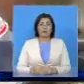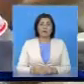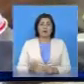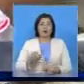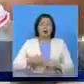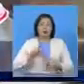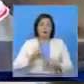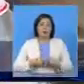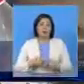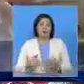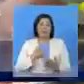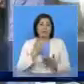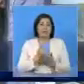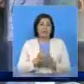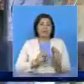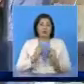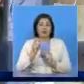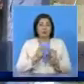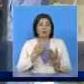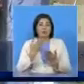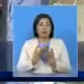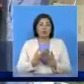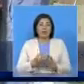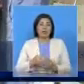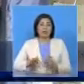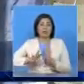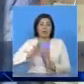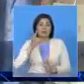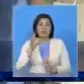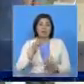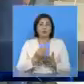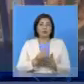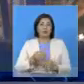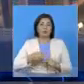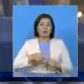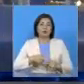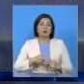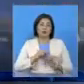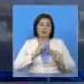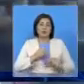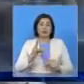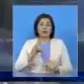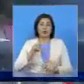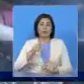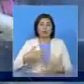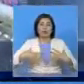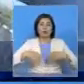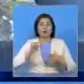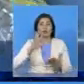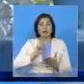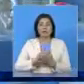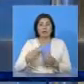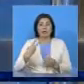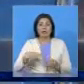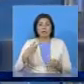Бұл шағын өндірістің негізгі құрылғысы қалдық осы құрылғы арқылы сұрыпталып өңделеді. Бұл іспен Нұғмановтар әулеті айналысады. 2020 жылы